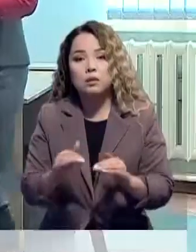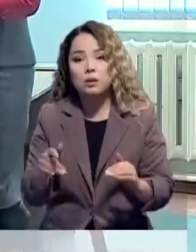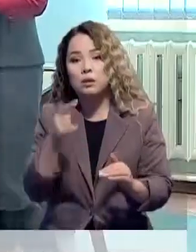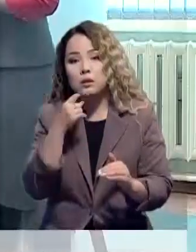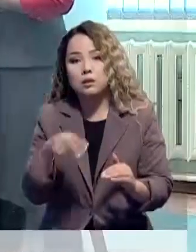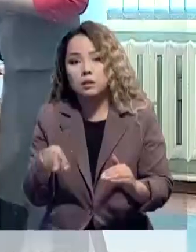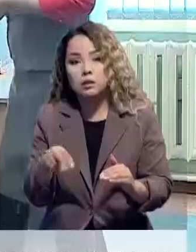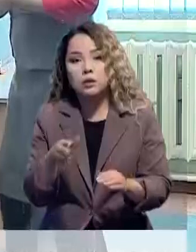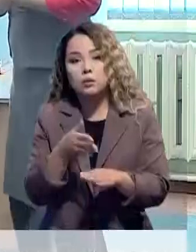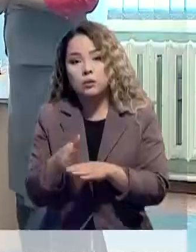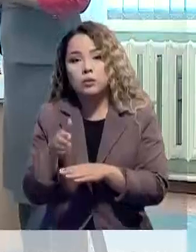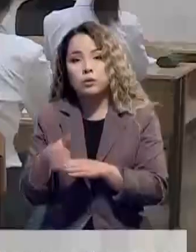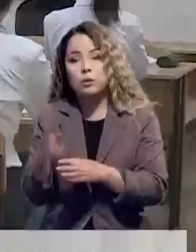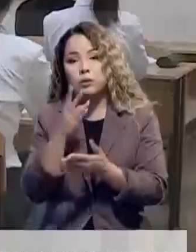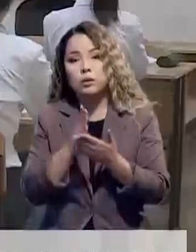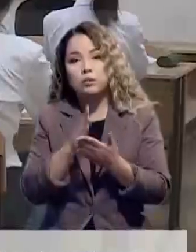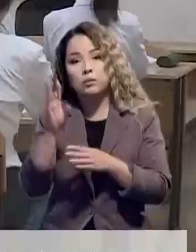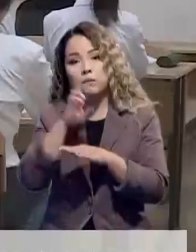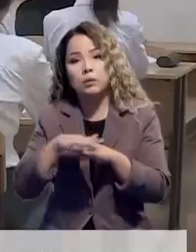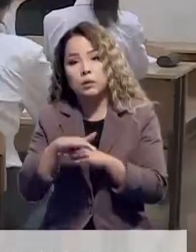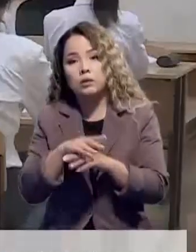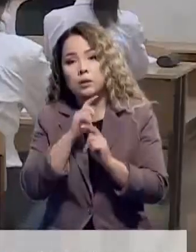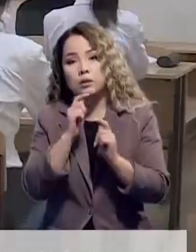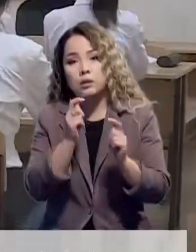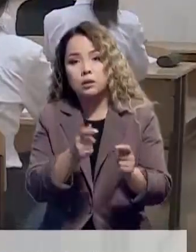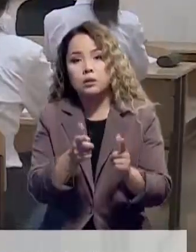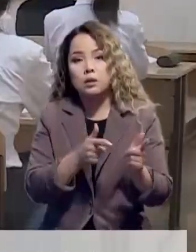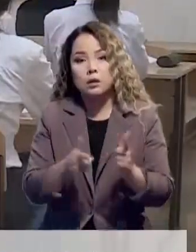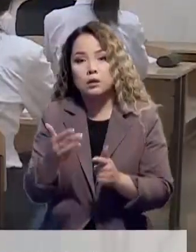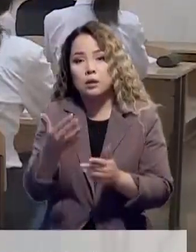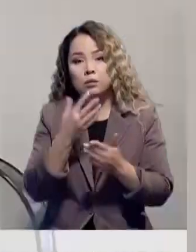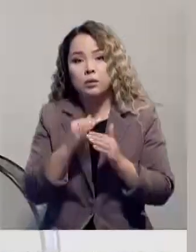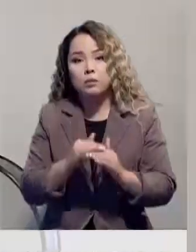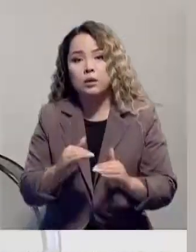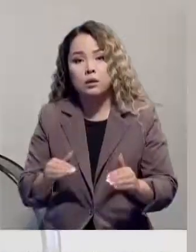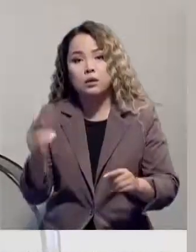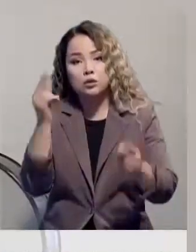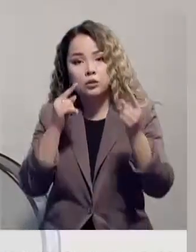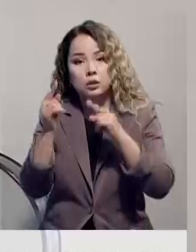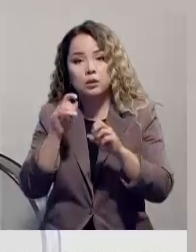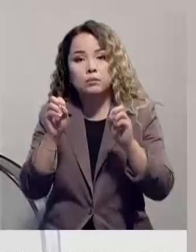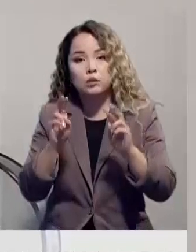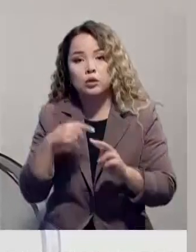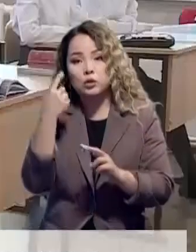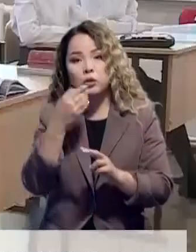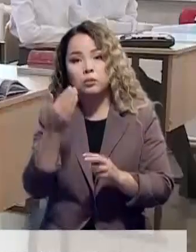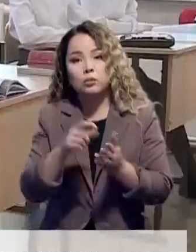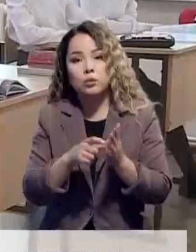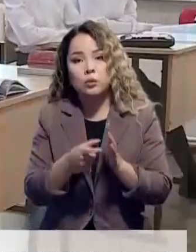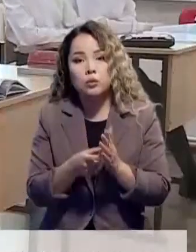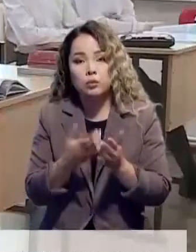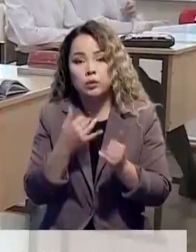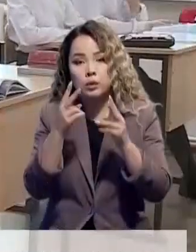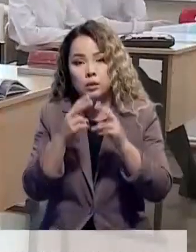шығаруға бөлу көзделіп отыр. Ал мемлекеттік сыйлықты тағайындау кезінде балаларға арналған шығармаларды жеке бөлім ретінде қарастыру қолдау